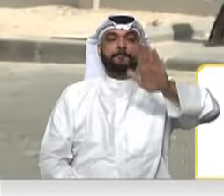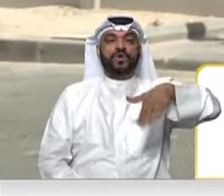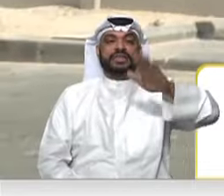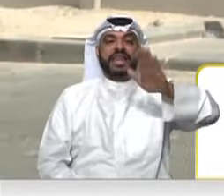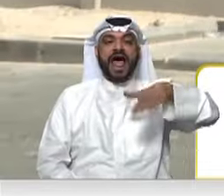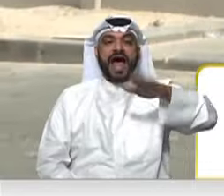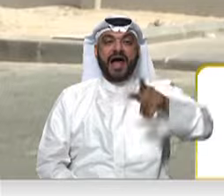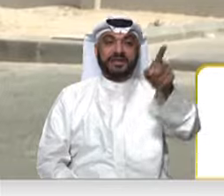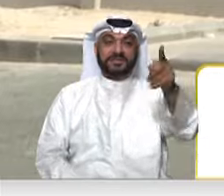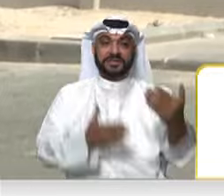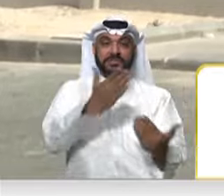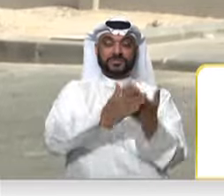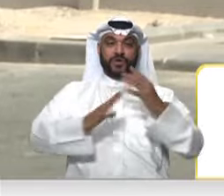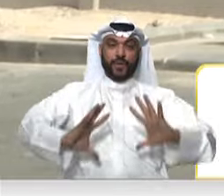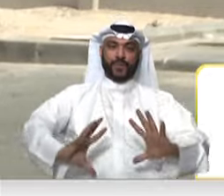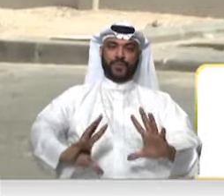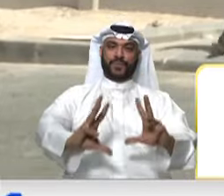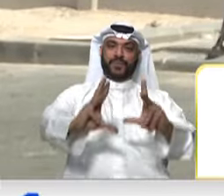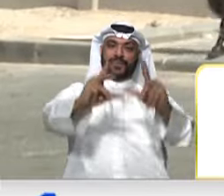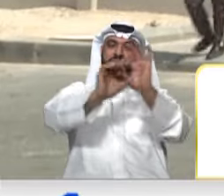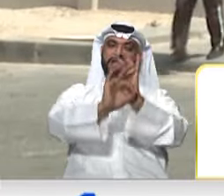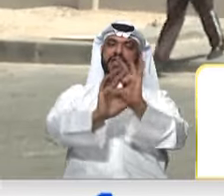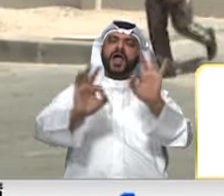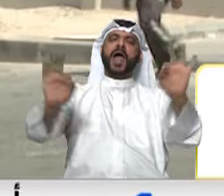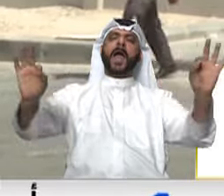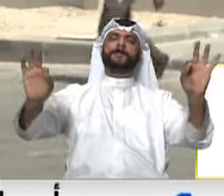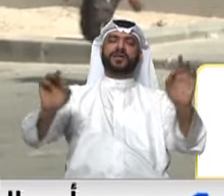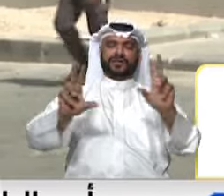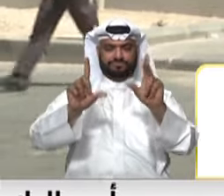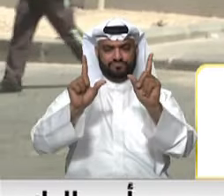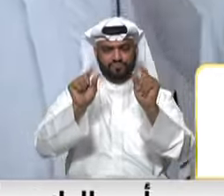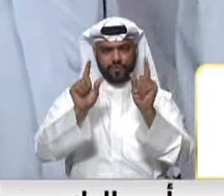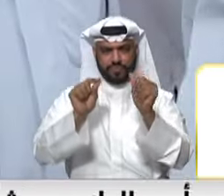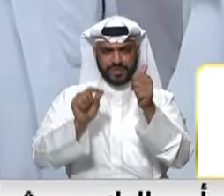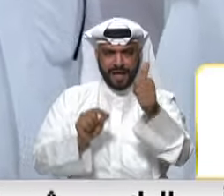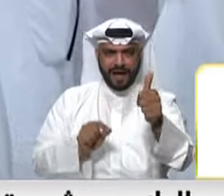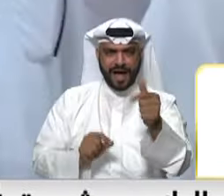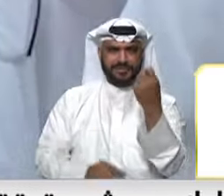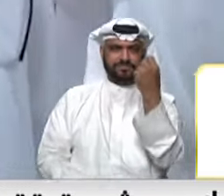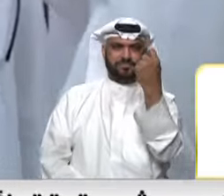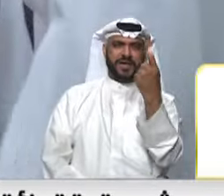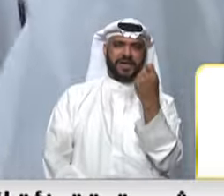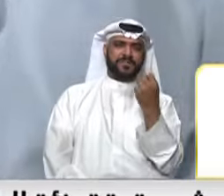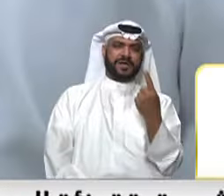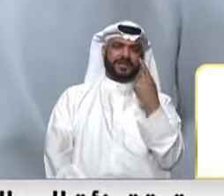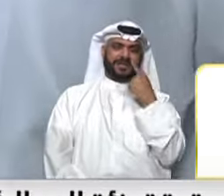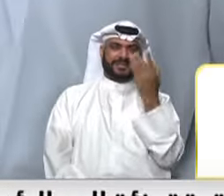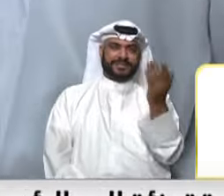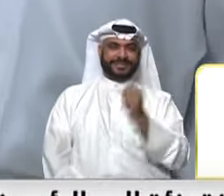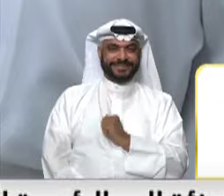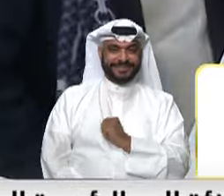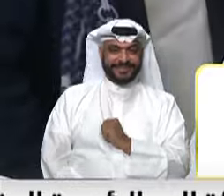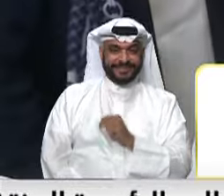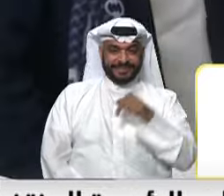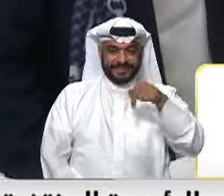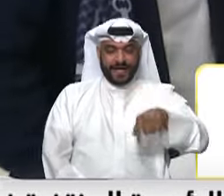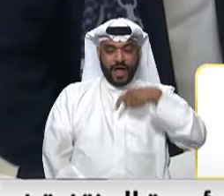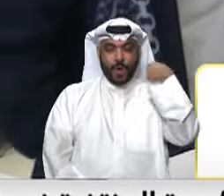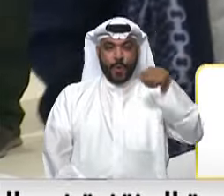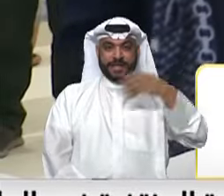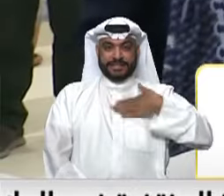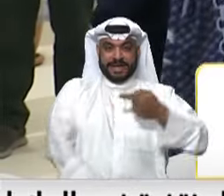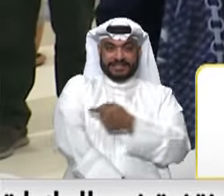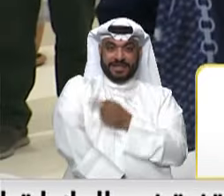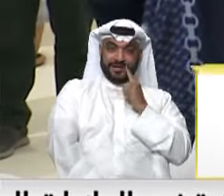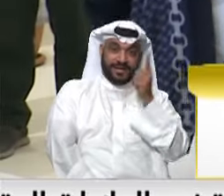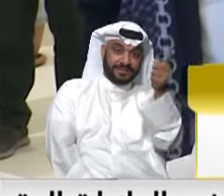تقف لتعلن عن افتتاح مركز المطلع الصحي الثاني في ضاحية أن10. يأتي افتتاح هذا